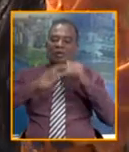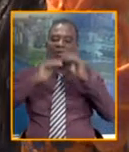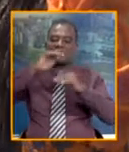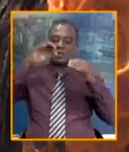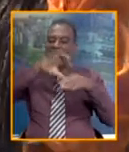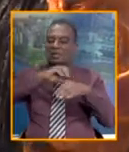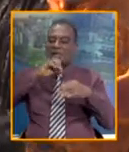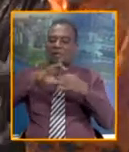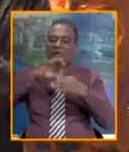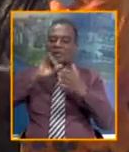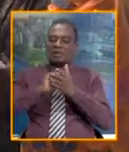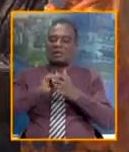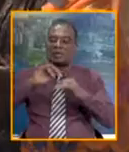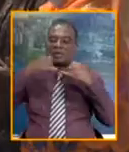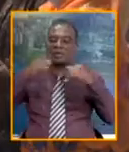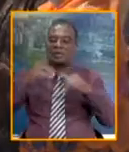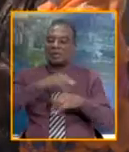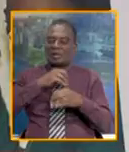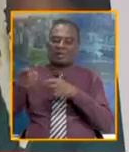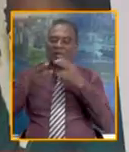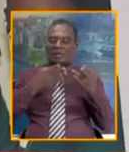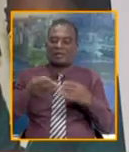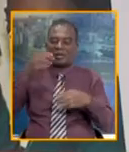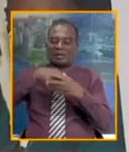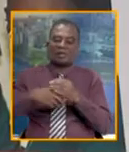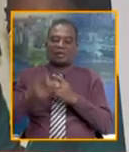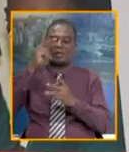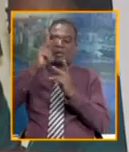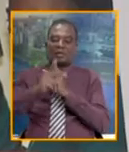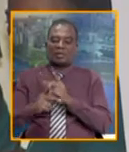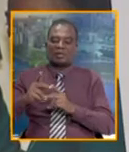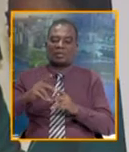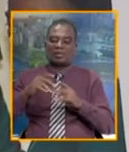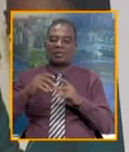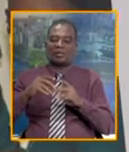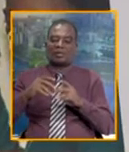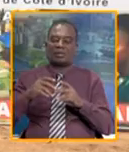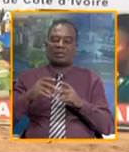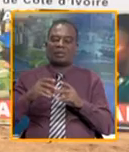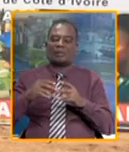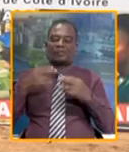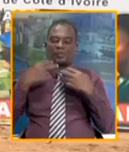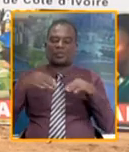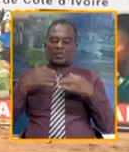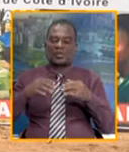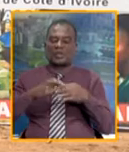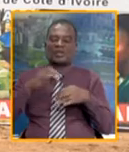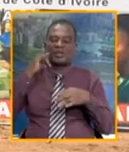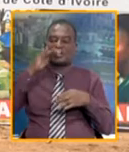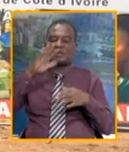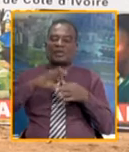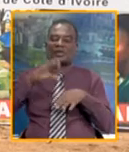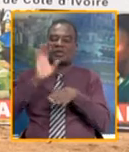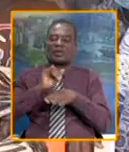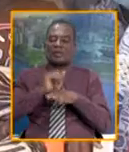industrielle de production de jus de mangue intervient dans le cadre du projet Usine des Femmes de Côte d'Ivoire, USIFEMSI,